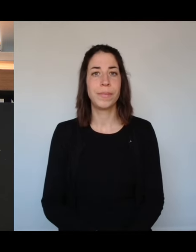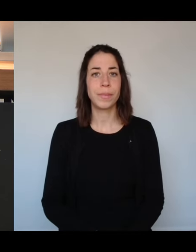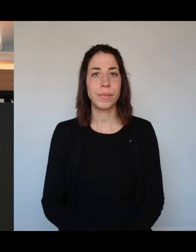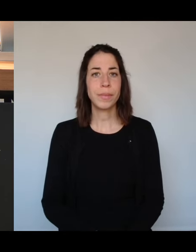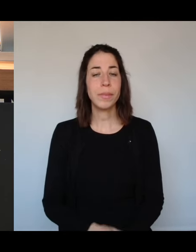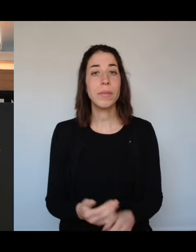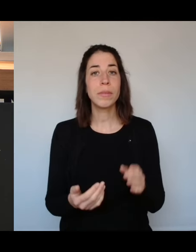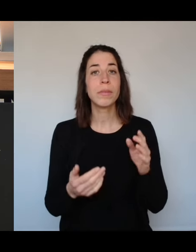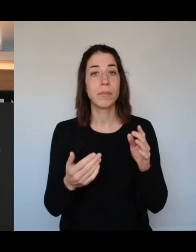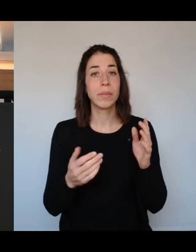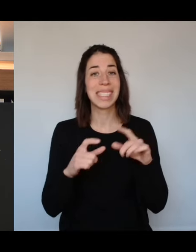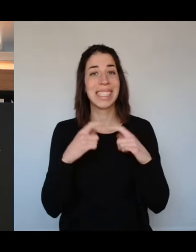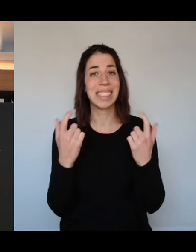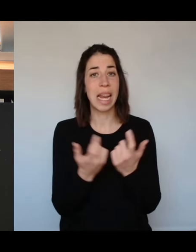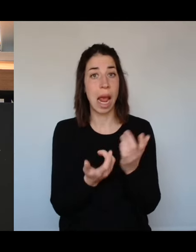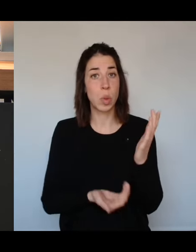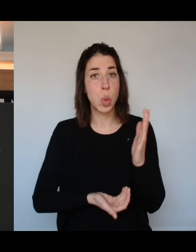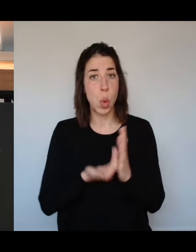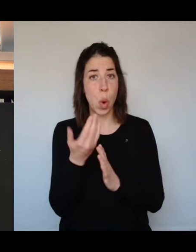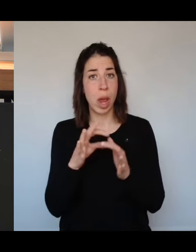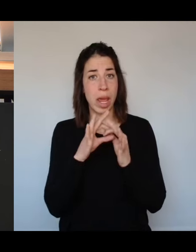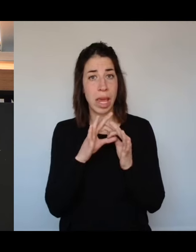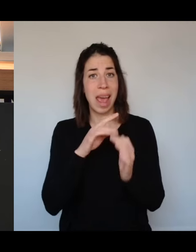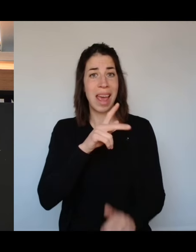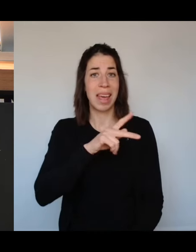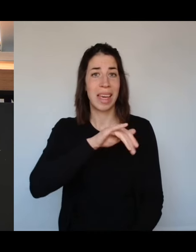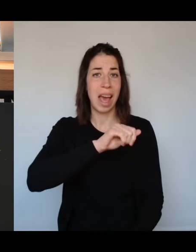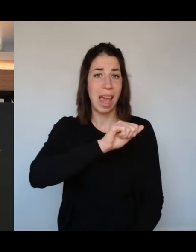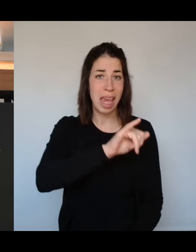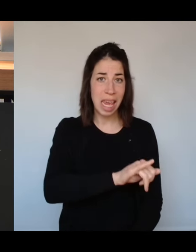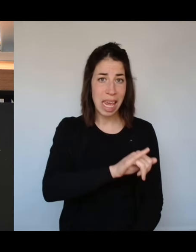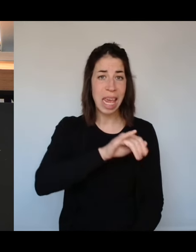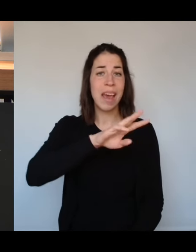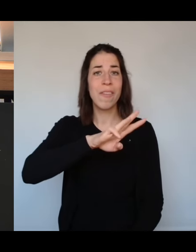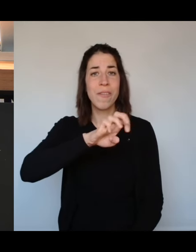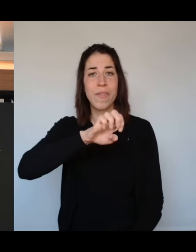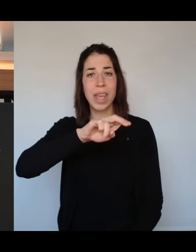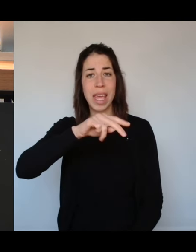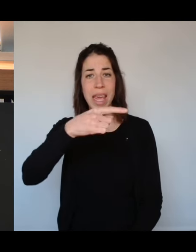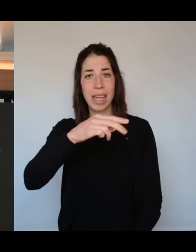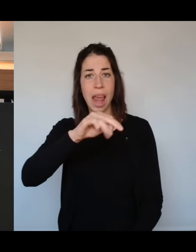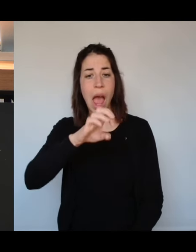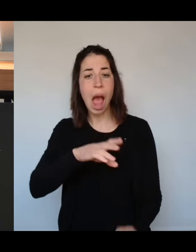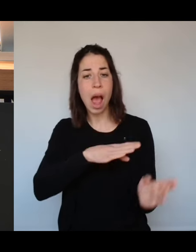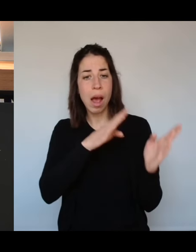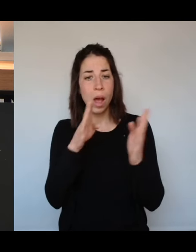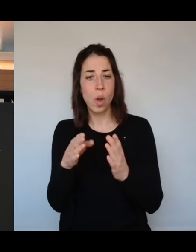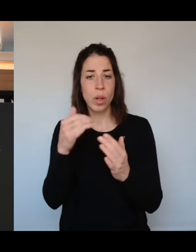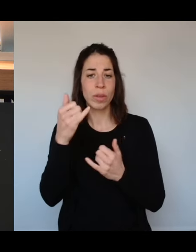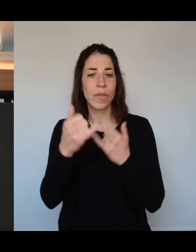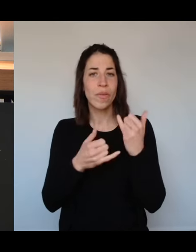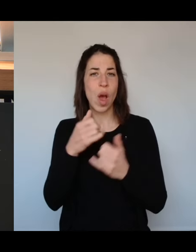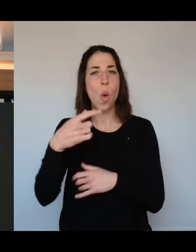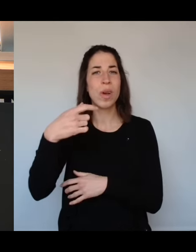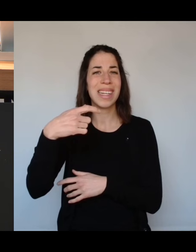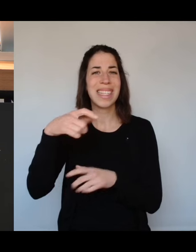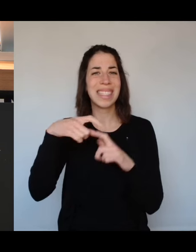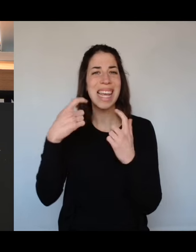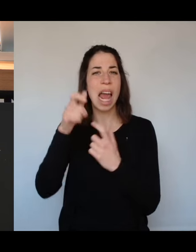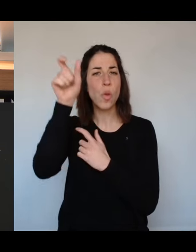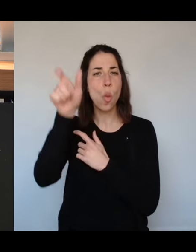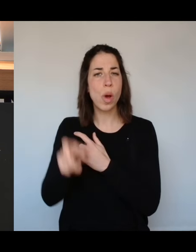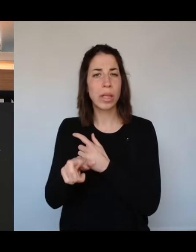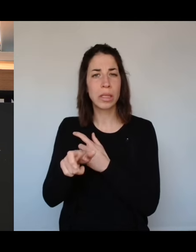und Innensenatorin Iris Spranger, nach der Wiederholungswahl im letzten Jahr und der Bildung der Koalition aus CDU und SPD einen